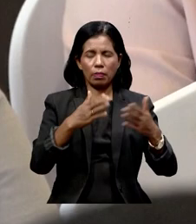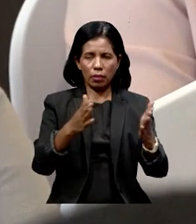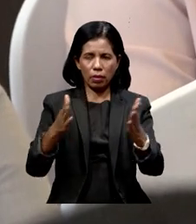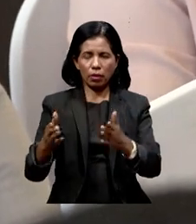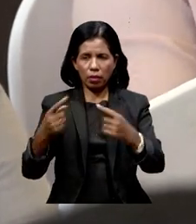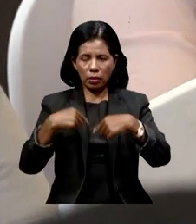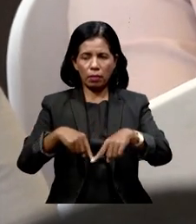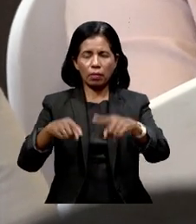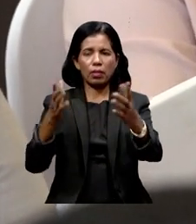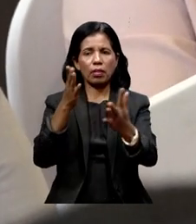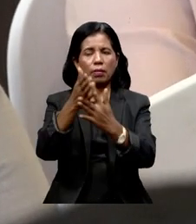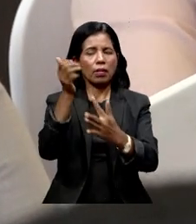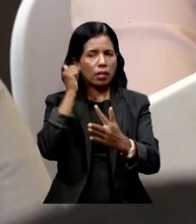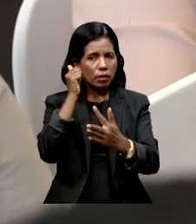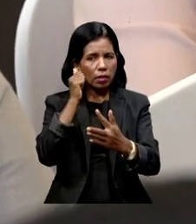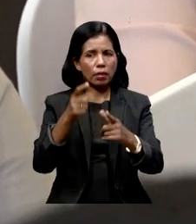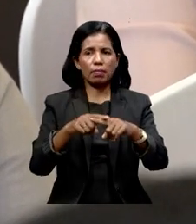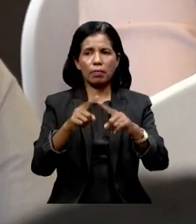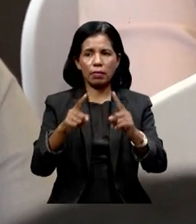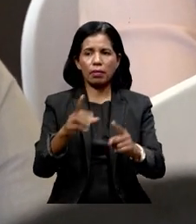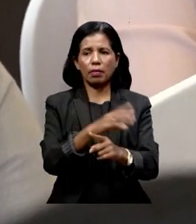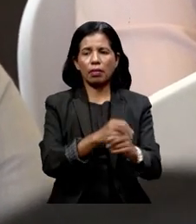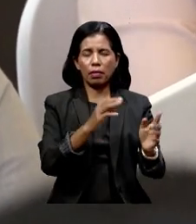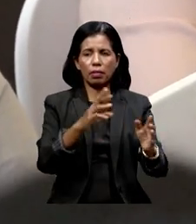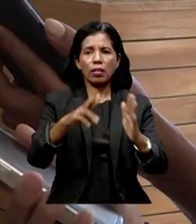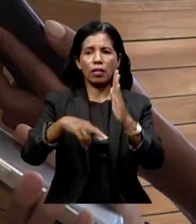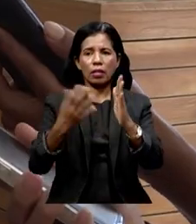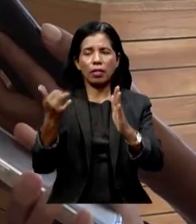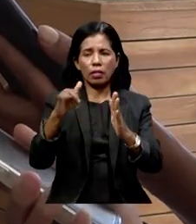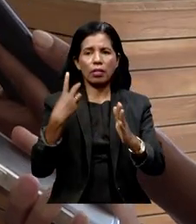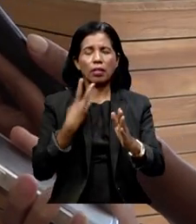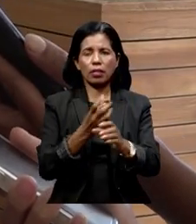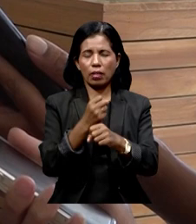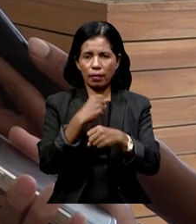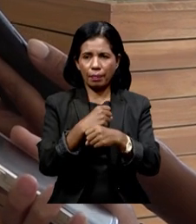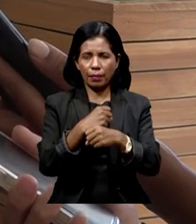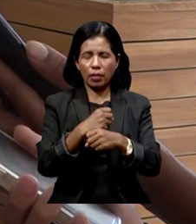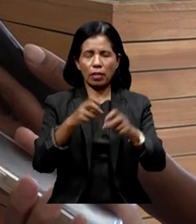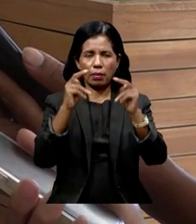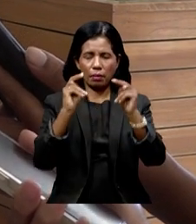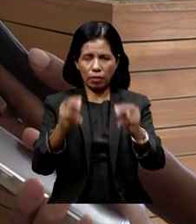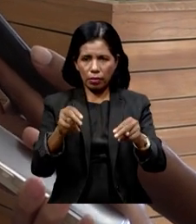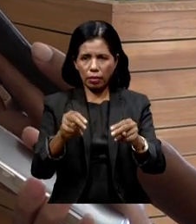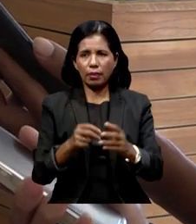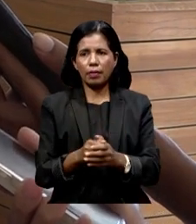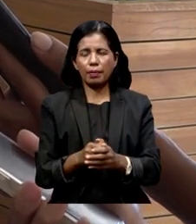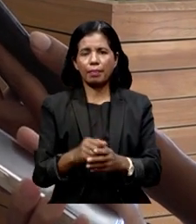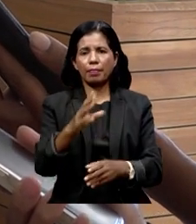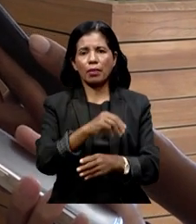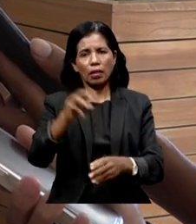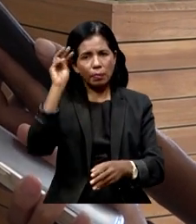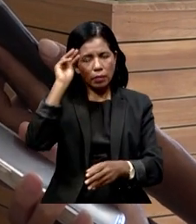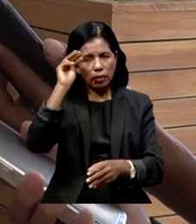ba alizam dan nebe ini ya prosedimentus mekanisme nebe maka kita precisa e mos